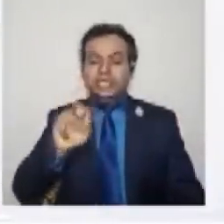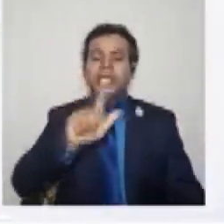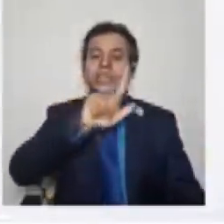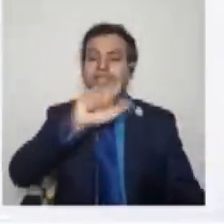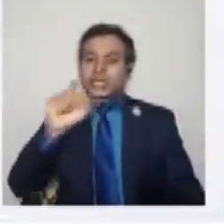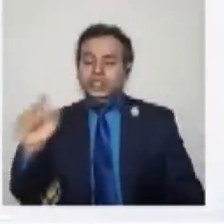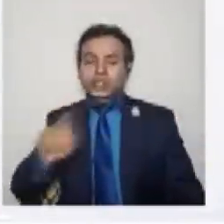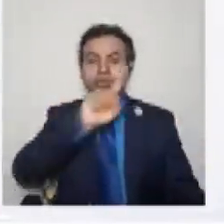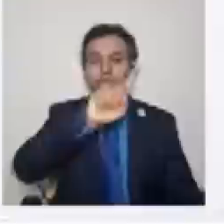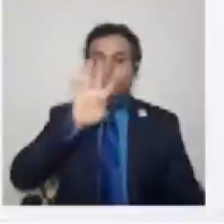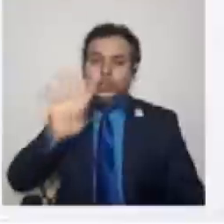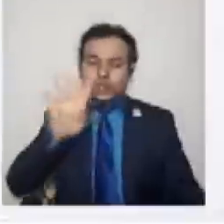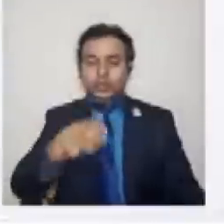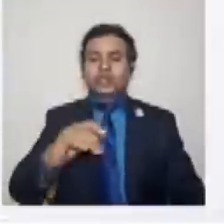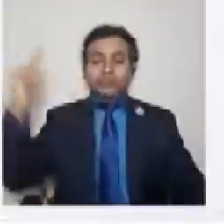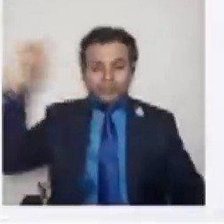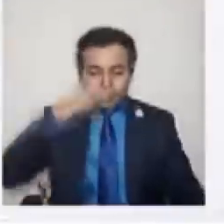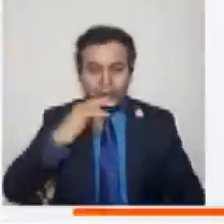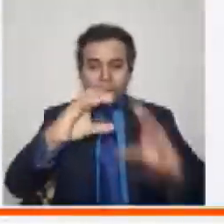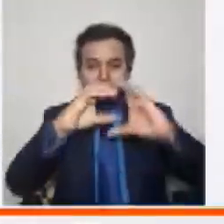99 জন। এ পর্যন্ত স্ক্রিনিং হয়েছেন